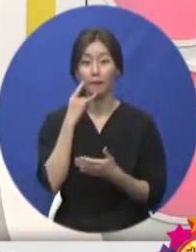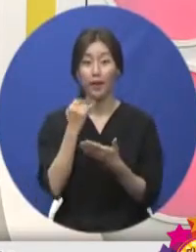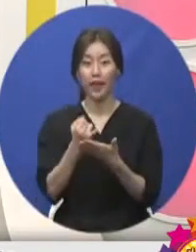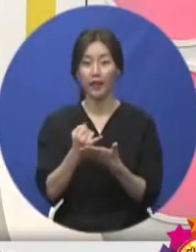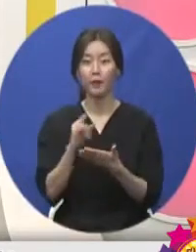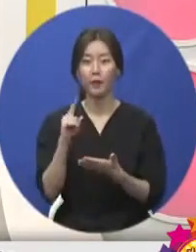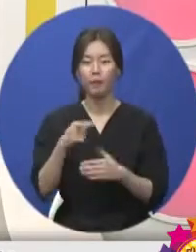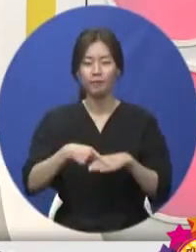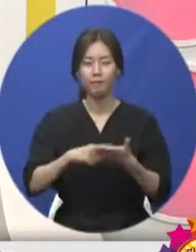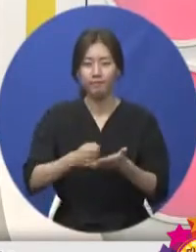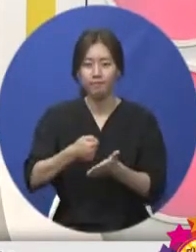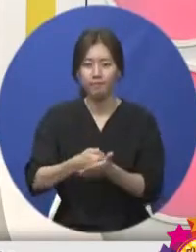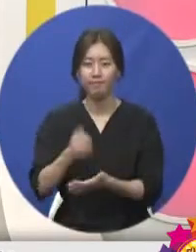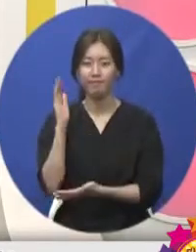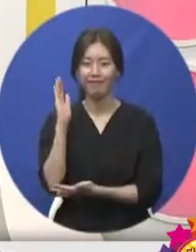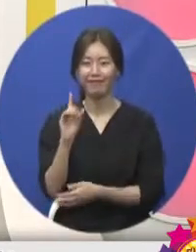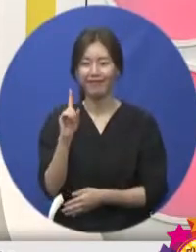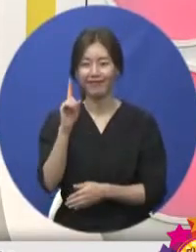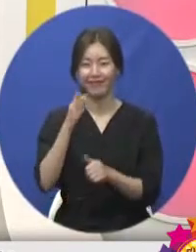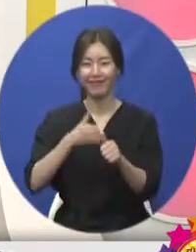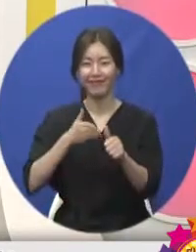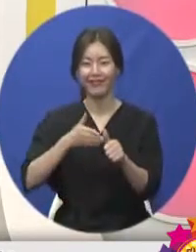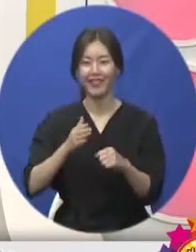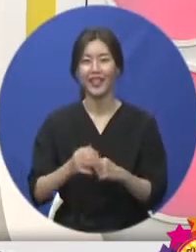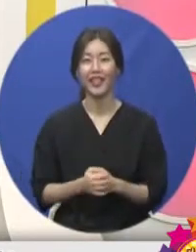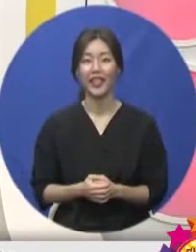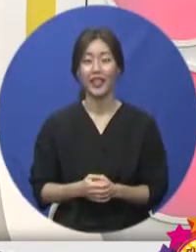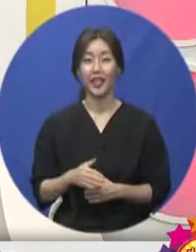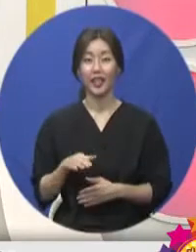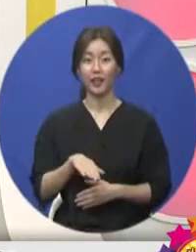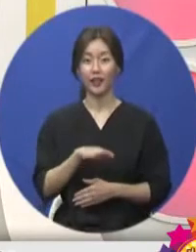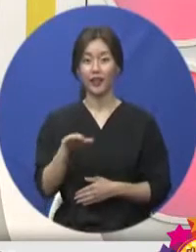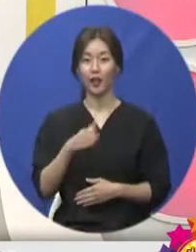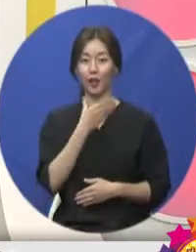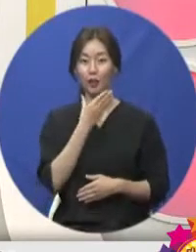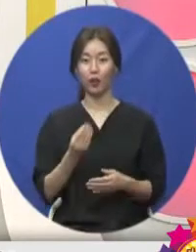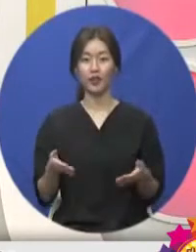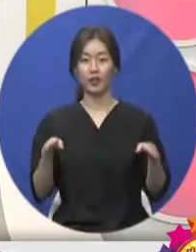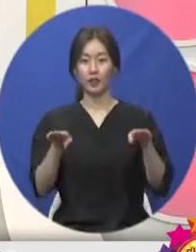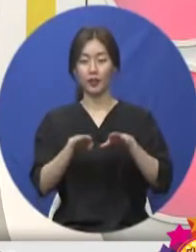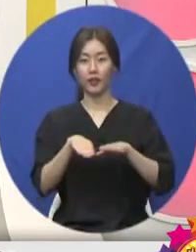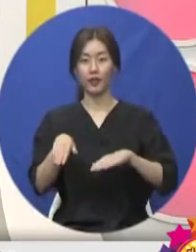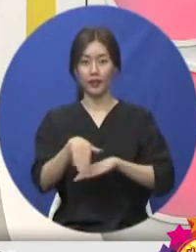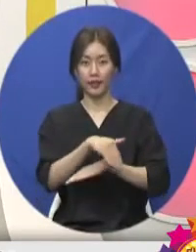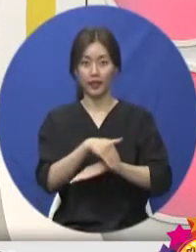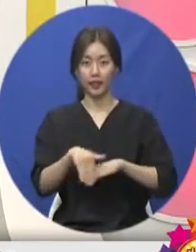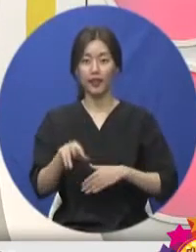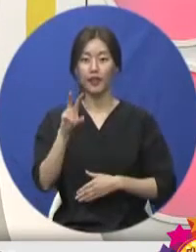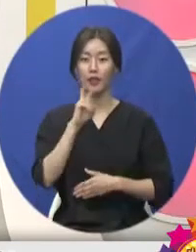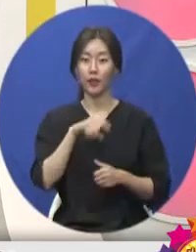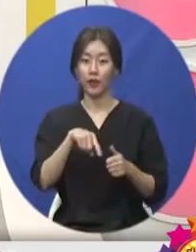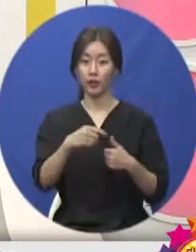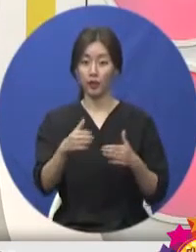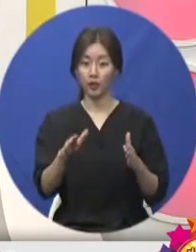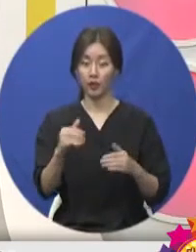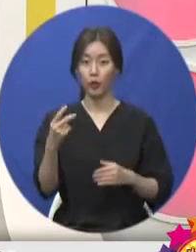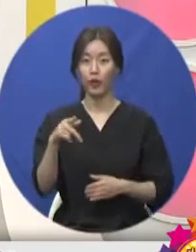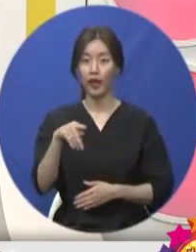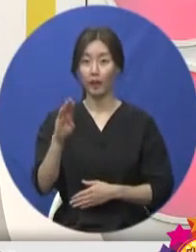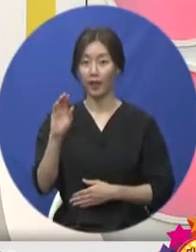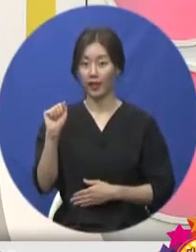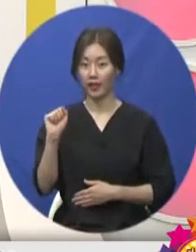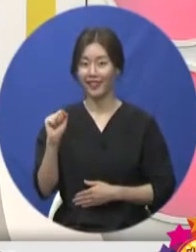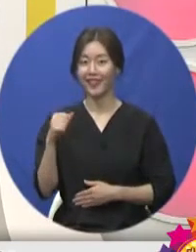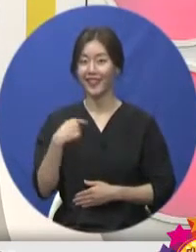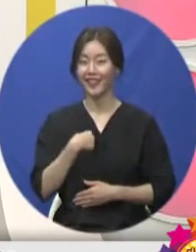각오 한마디 네. 하시고 노래 바로 갈게요. 네, 우리 네. 복지관을 다니는 노래교실 그리고 KBS 네. 노래교실 혹시 제